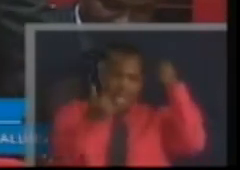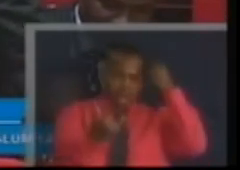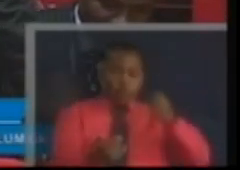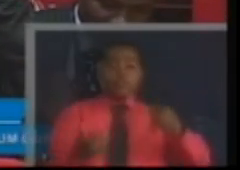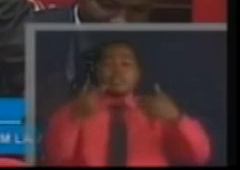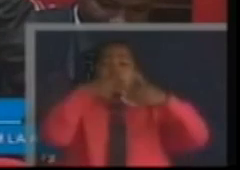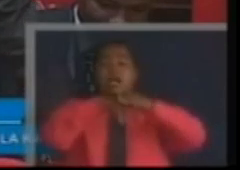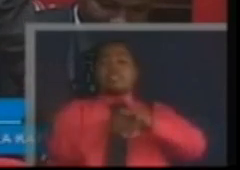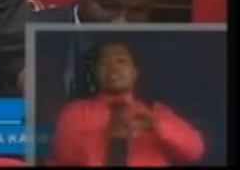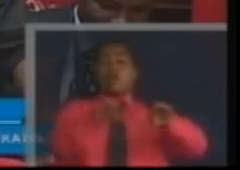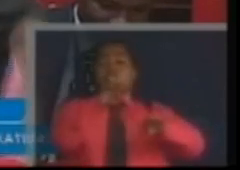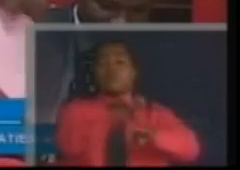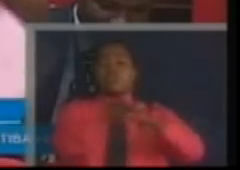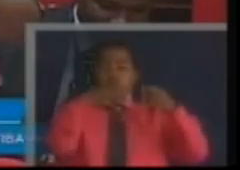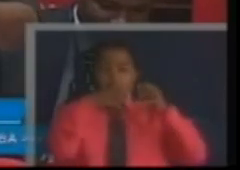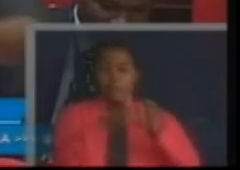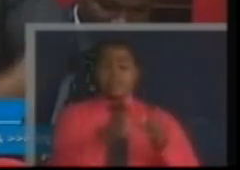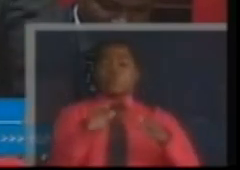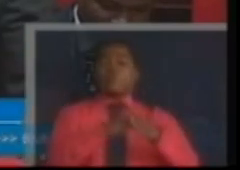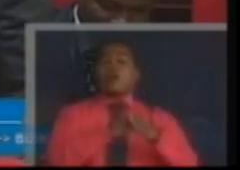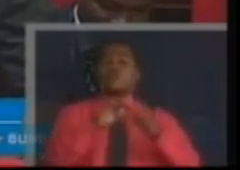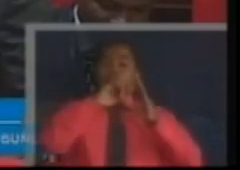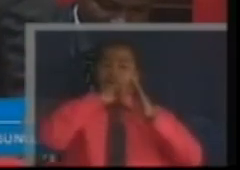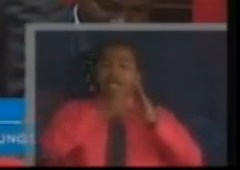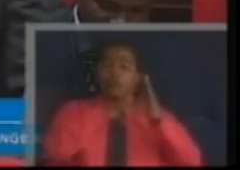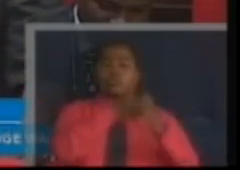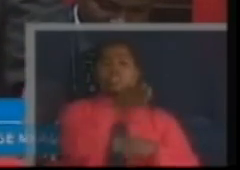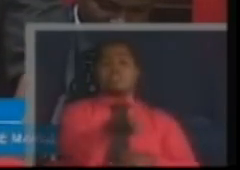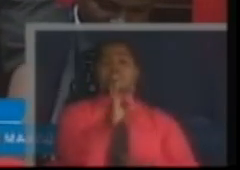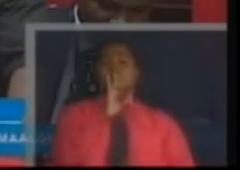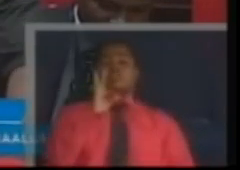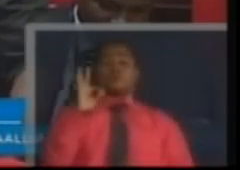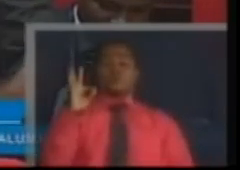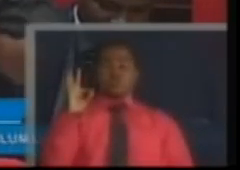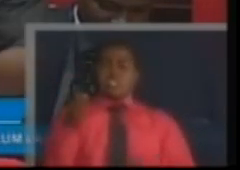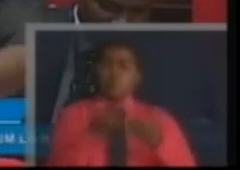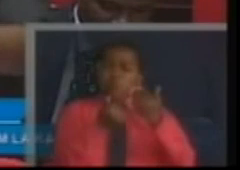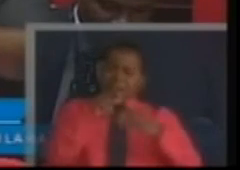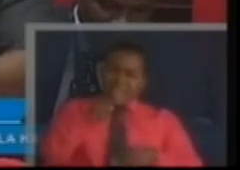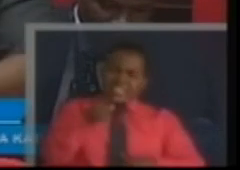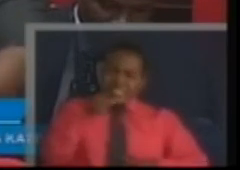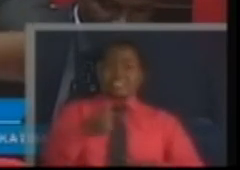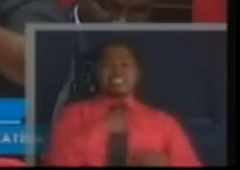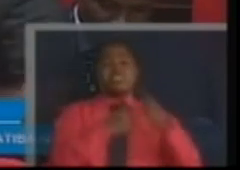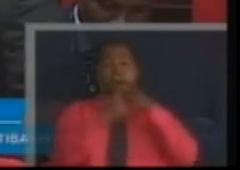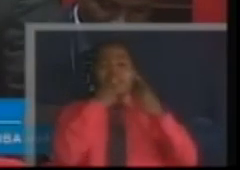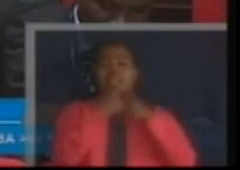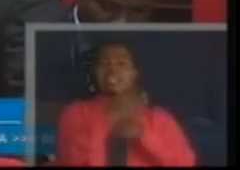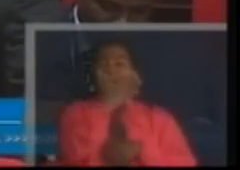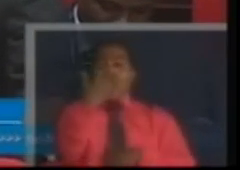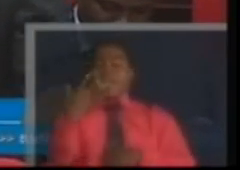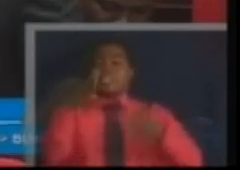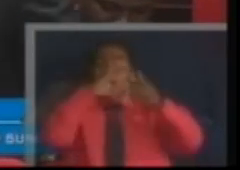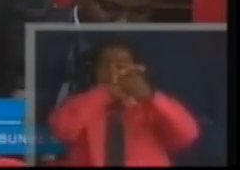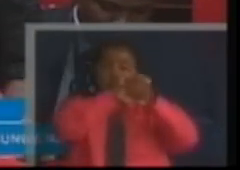kamati watumie kanuni hizi vizuri. Kwa nini hoja tunajadili aina ya muungano,